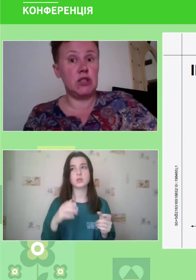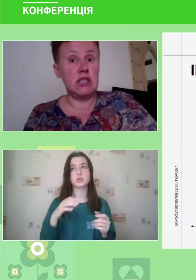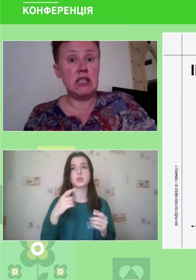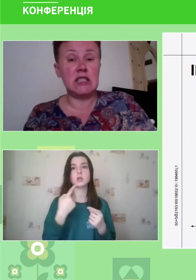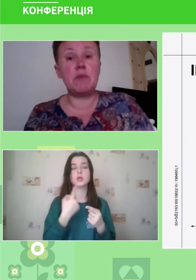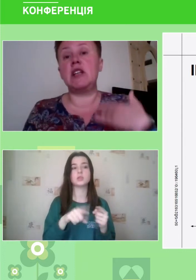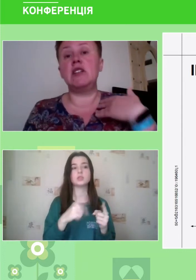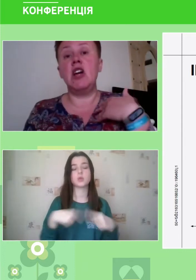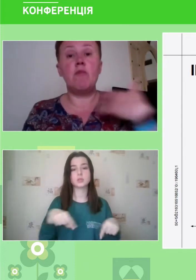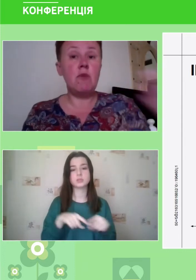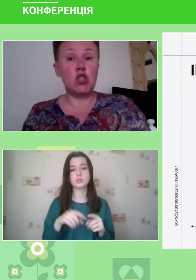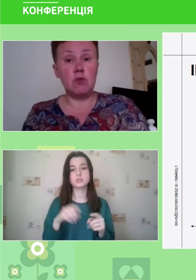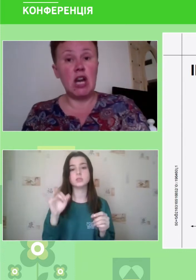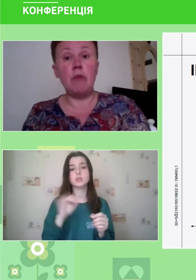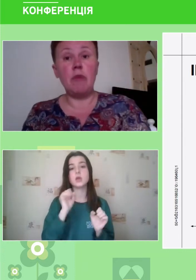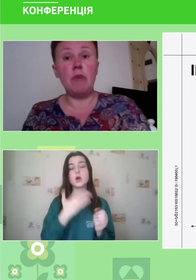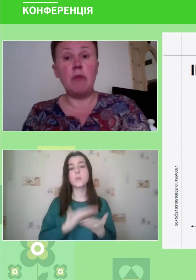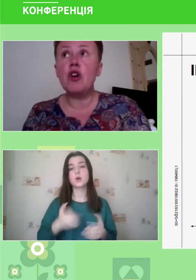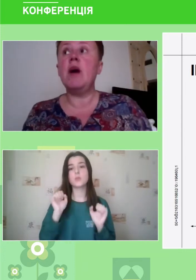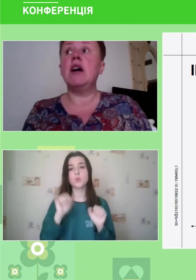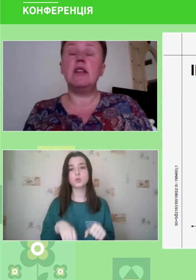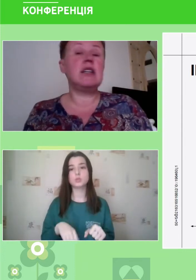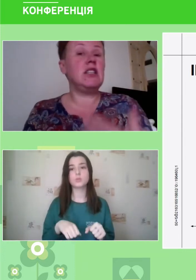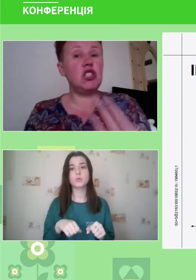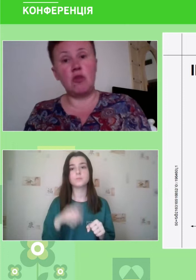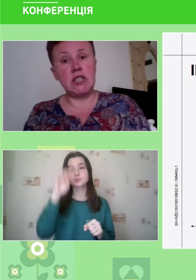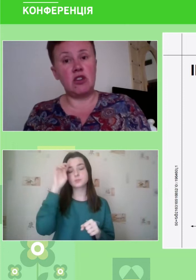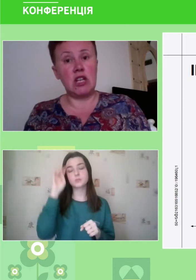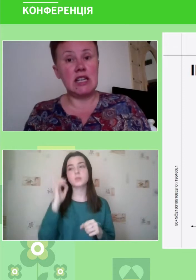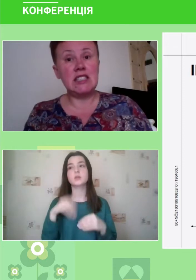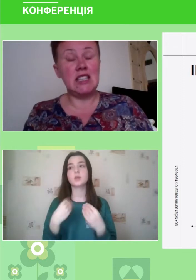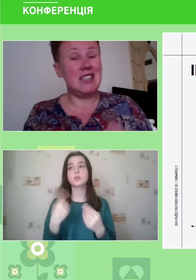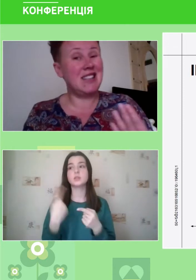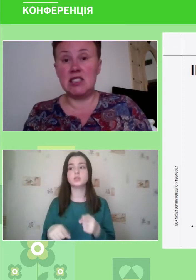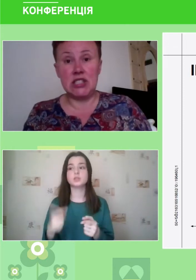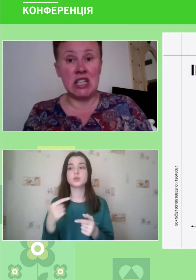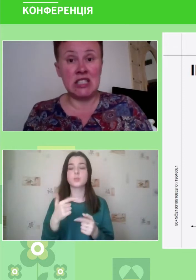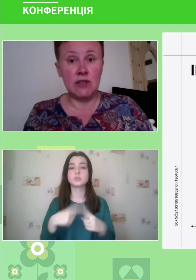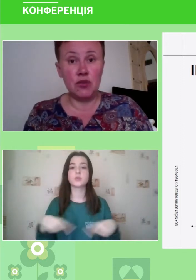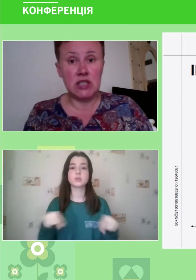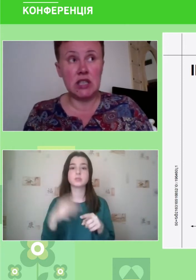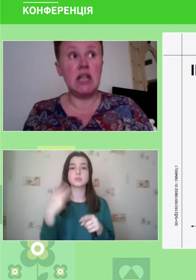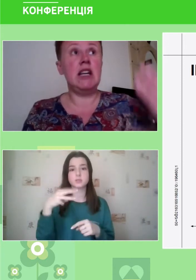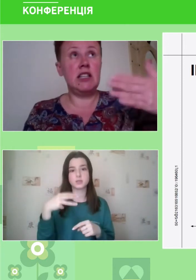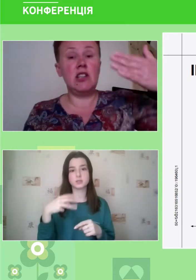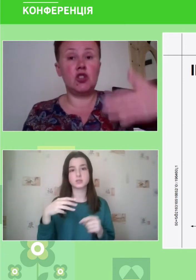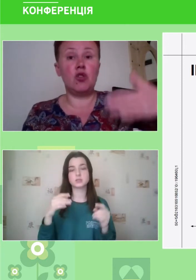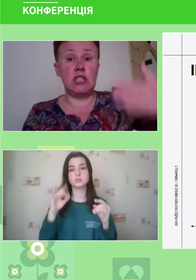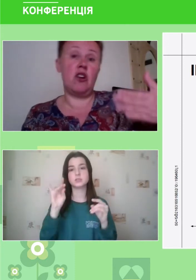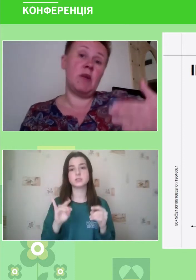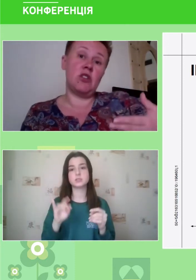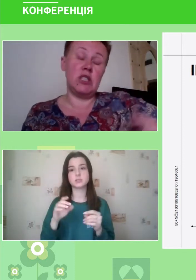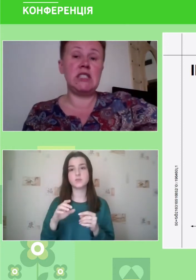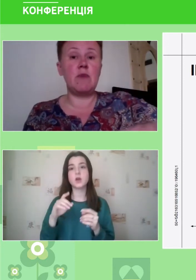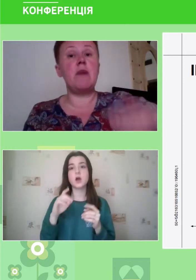можна поділитися, наприклад, ми можемо, як прес-клуб «Реформ», дати іншій громадській організації 30 стільців офісних. Єдине, що